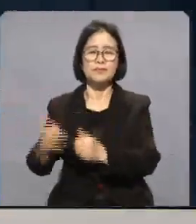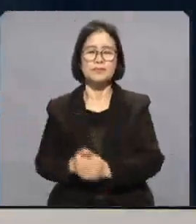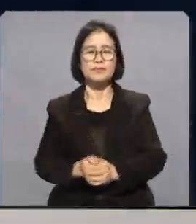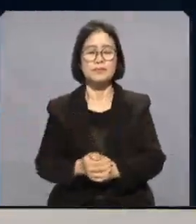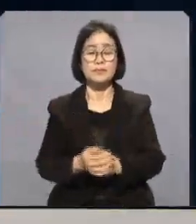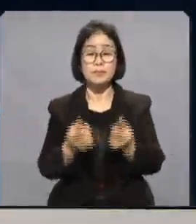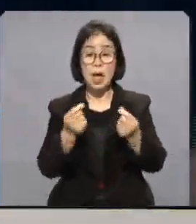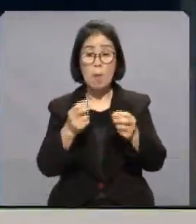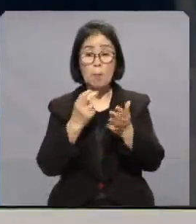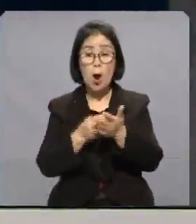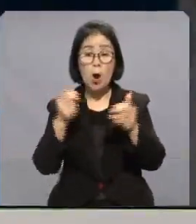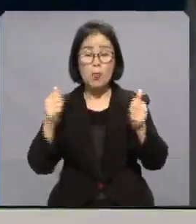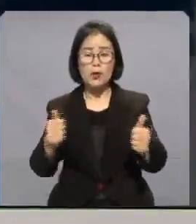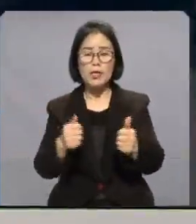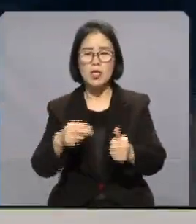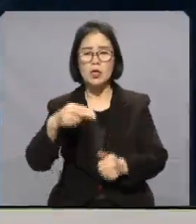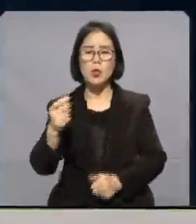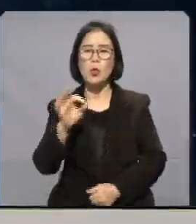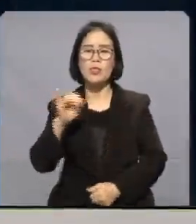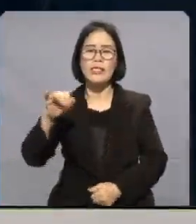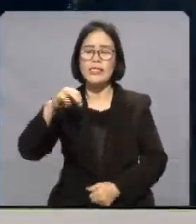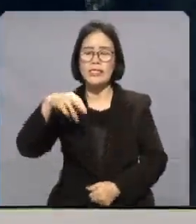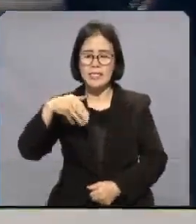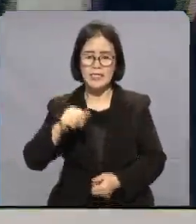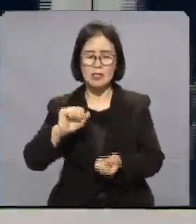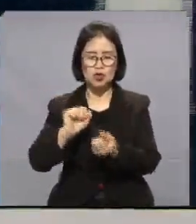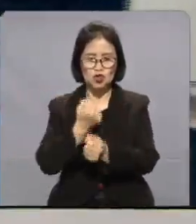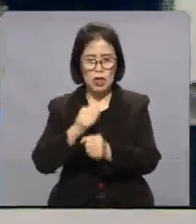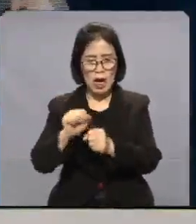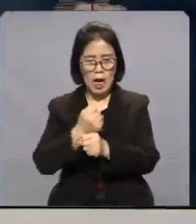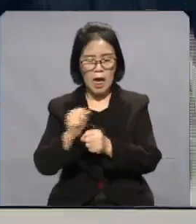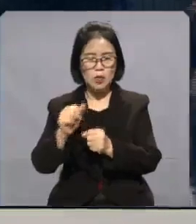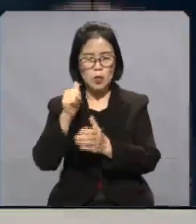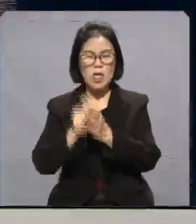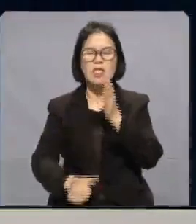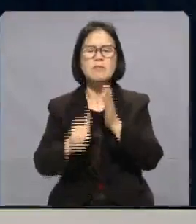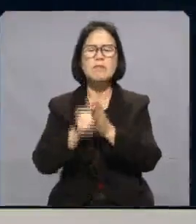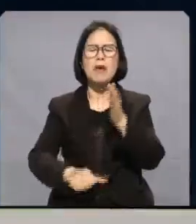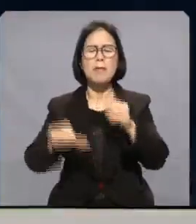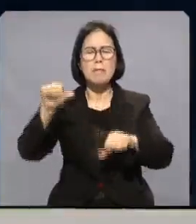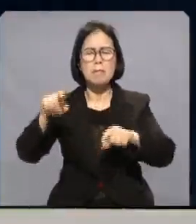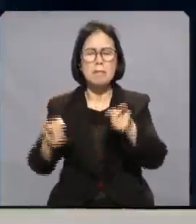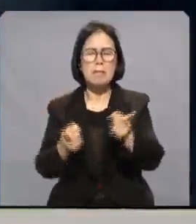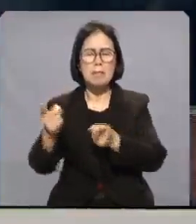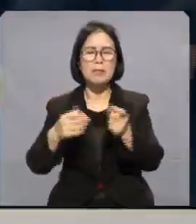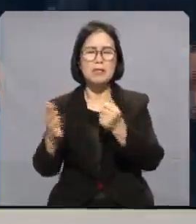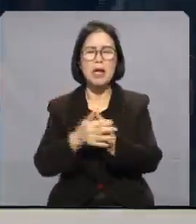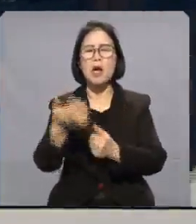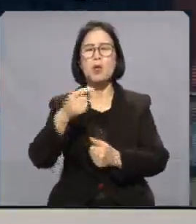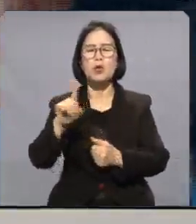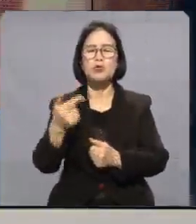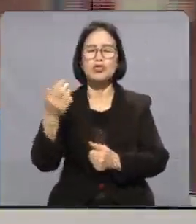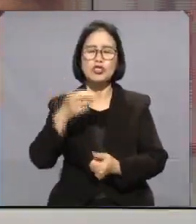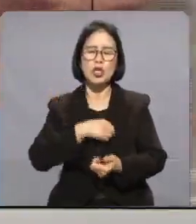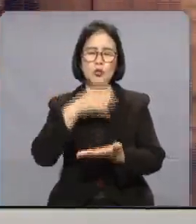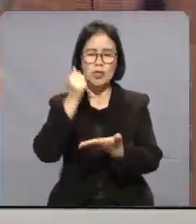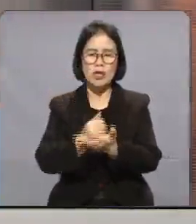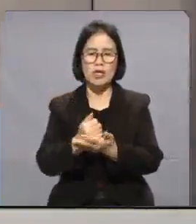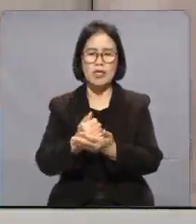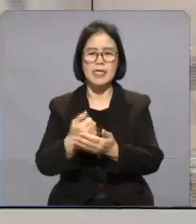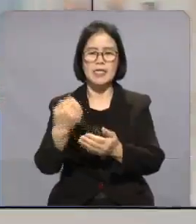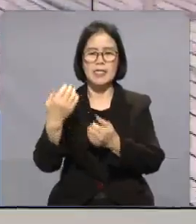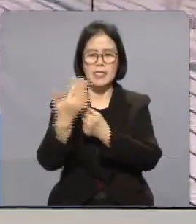비슷한 시각 법원에서는 도이치모터스 주가 조작이 실패한 시세 조종이라며 권오수 전 회장에게 징역형의